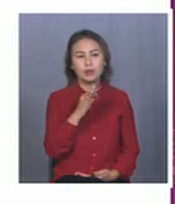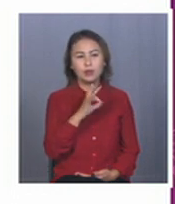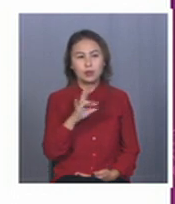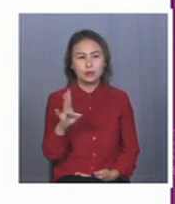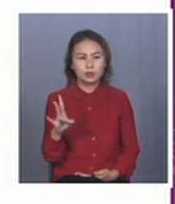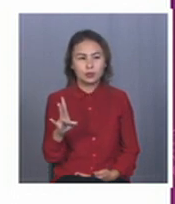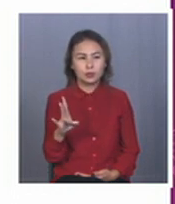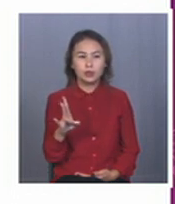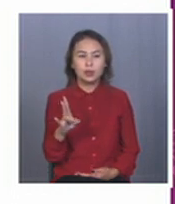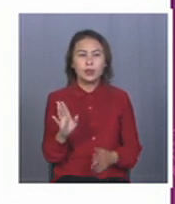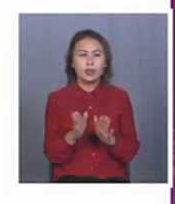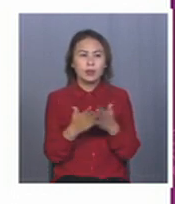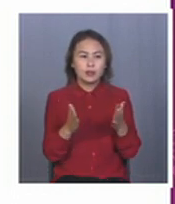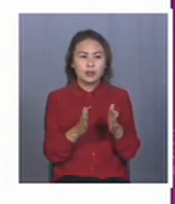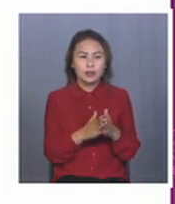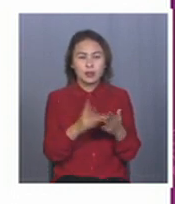фон кітапханасы,